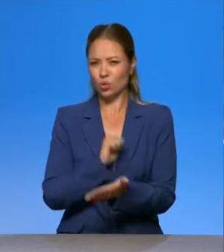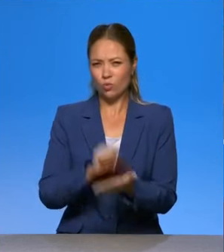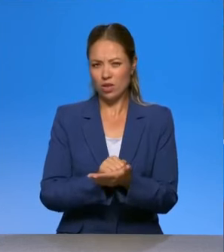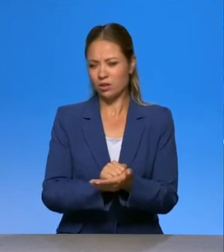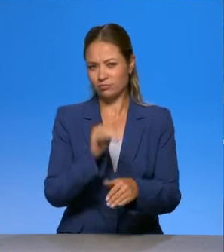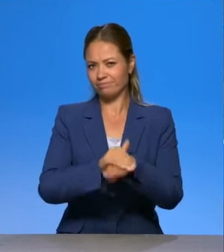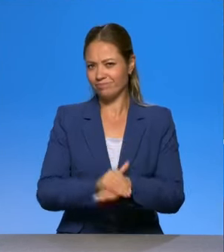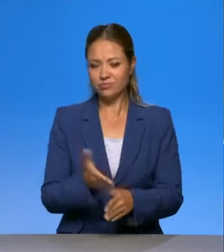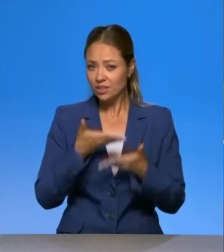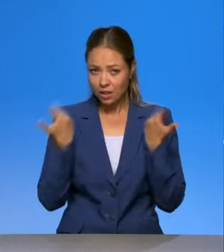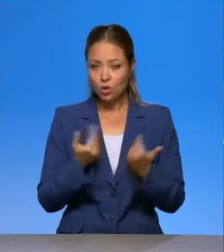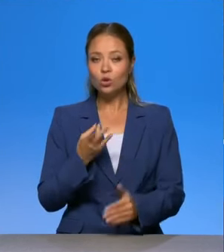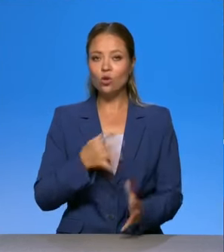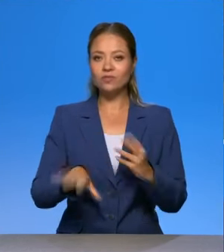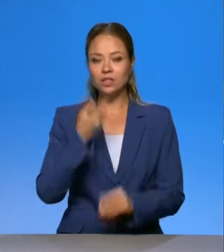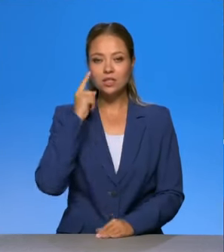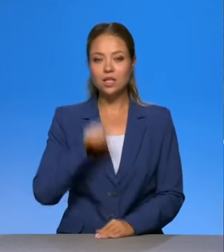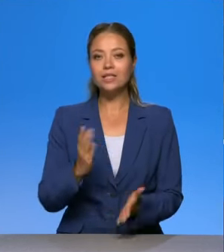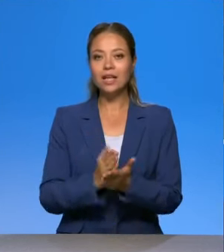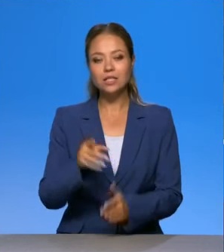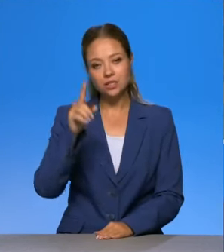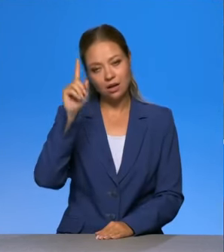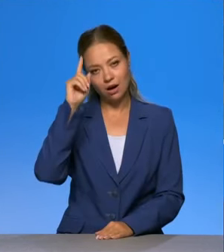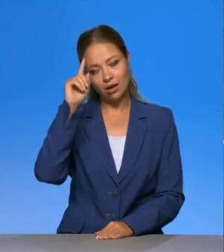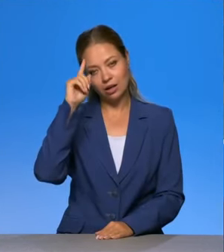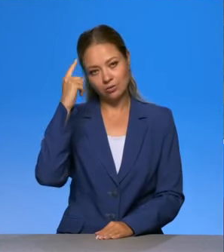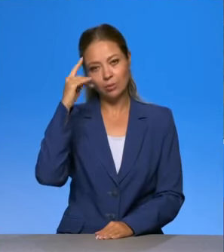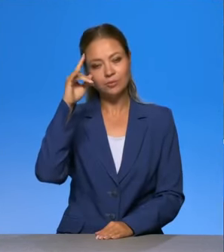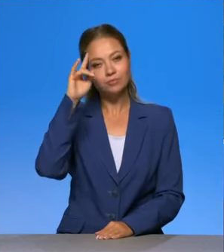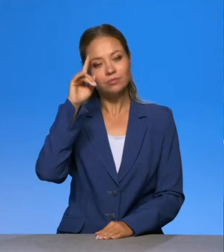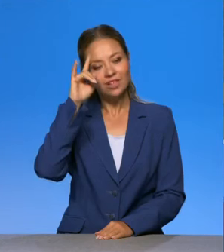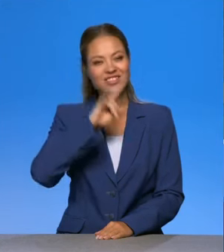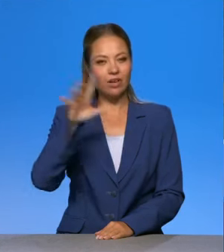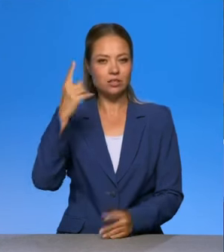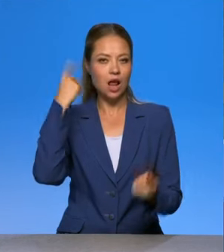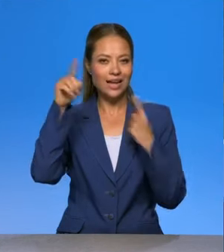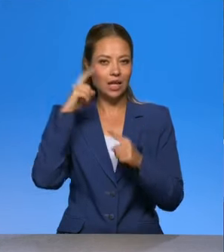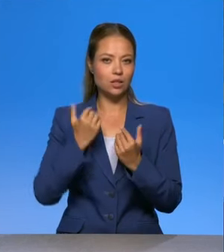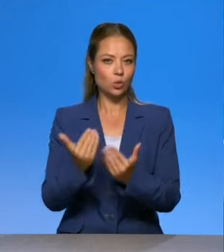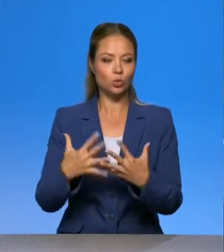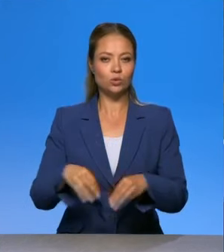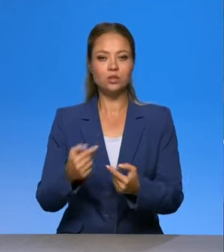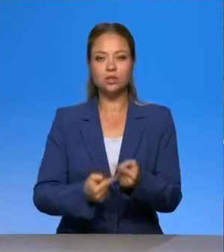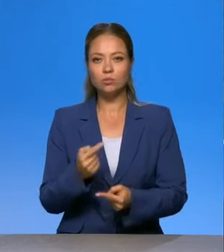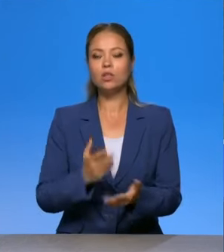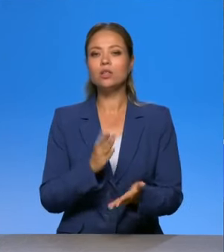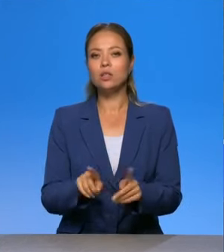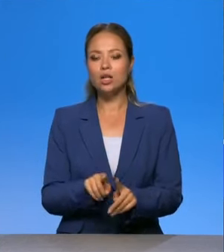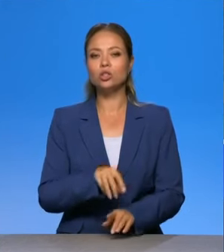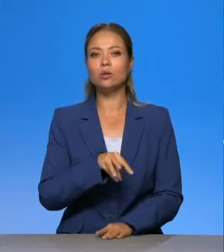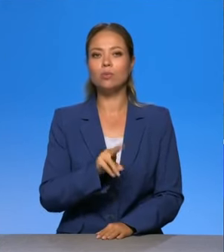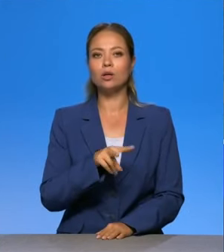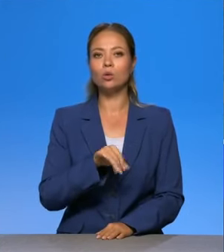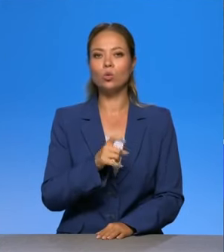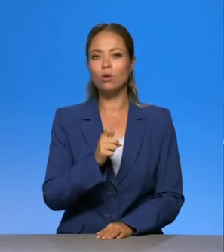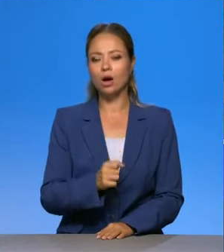все абсолютно точно знали. Есть легенда семьи, есть очень много различных изучений ученых, которые рассказывают, что Миклуха пошел от того-то, от всего-то.